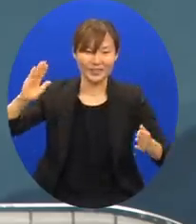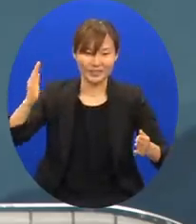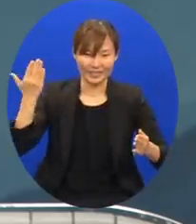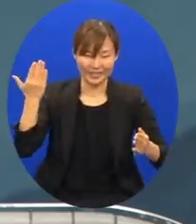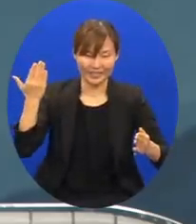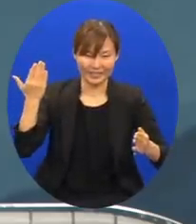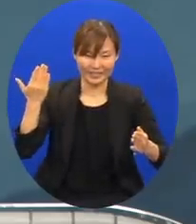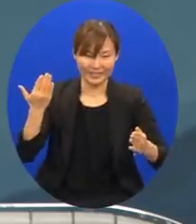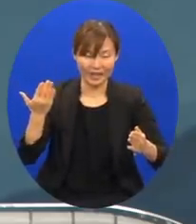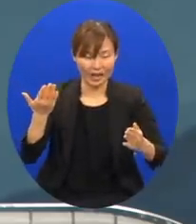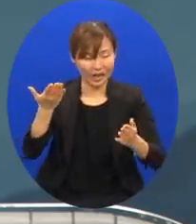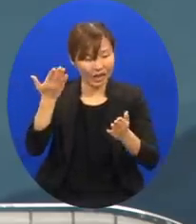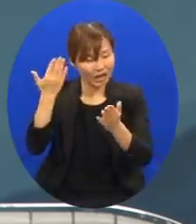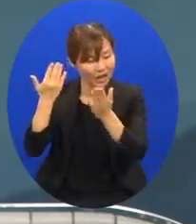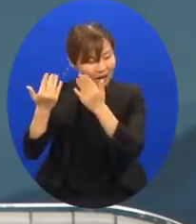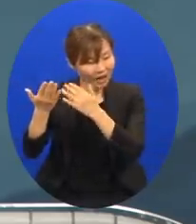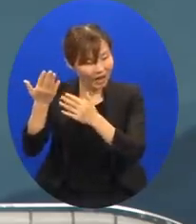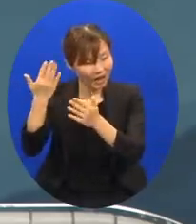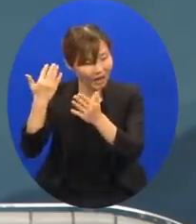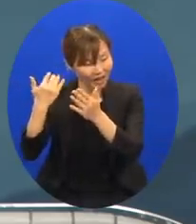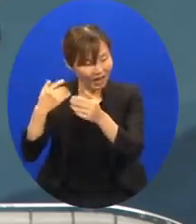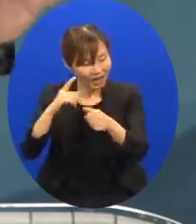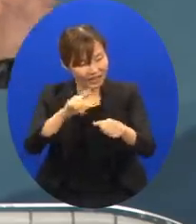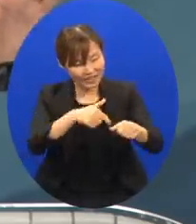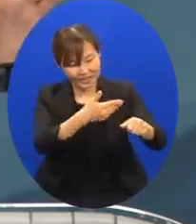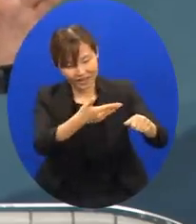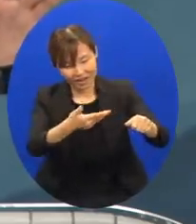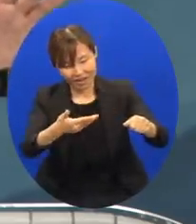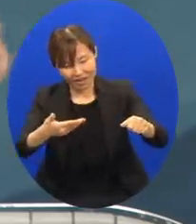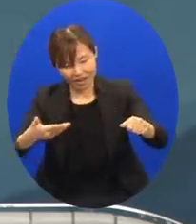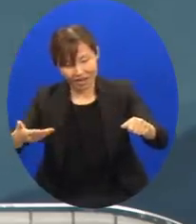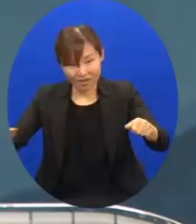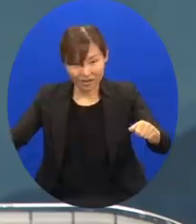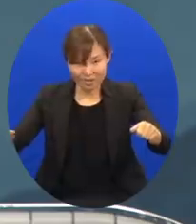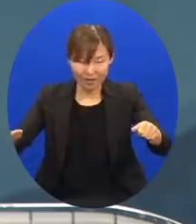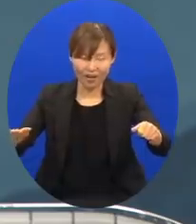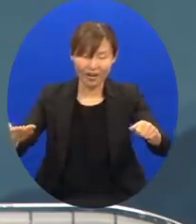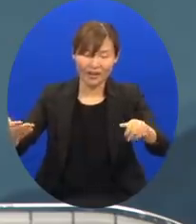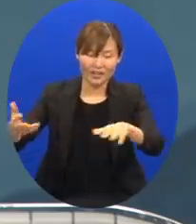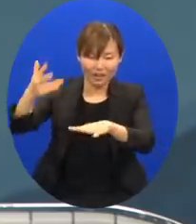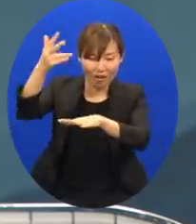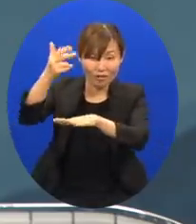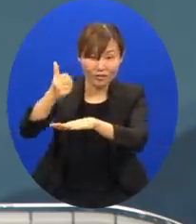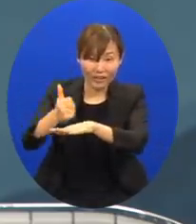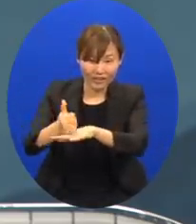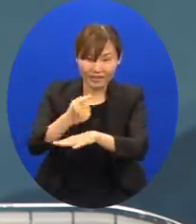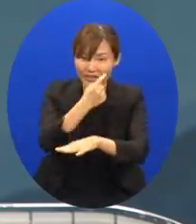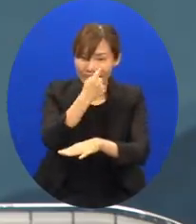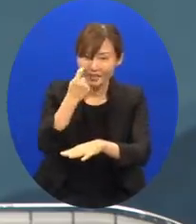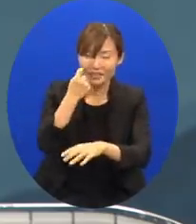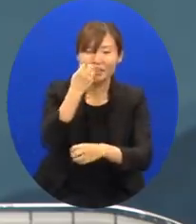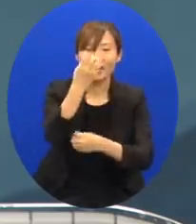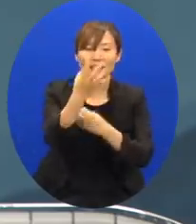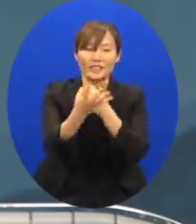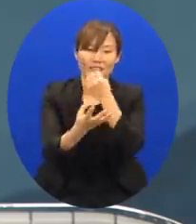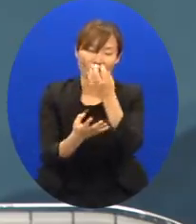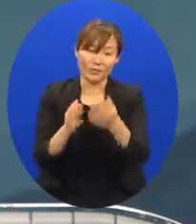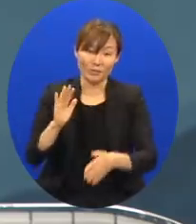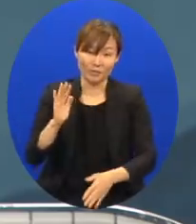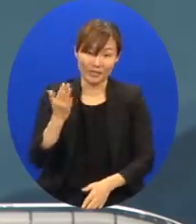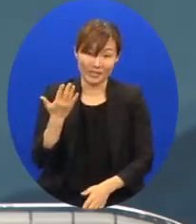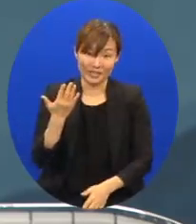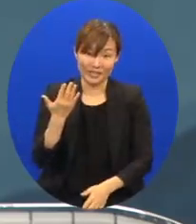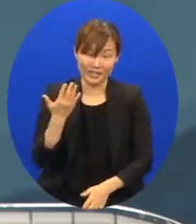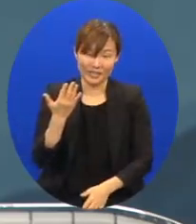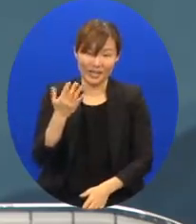그 기가 막힌 어려웠던 일들이 다 놀라운 간증 2 되요 단 하나 주님께 순종하는 거에요